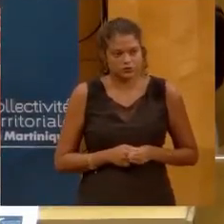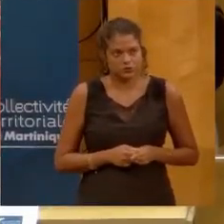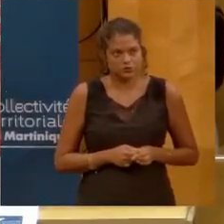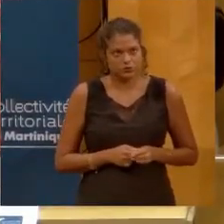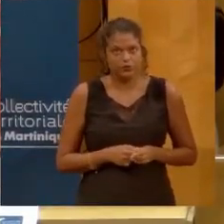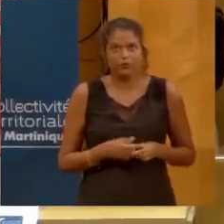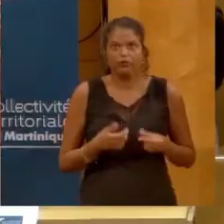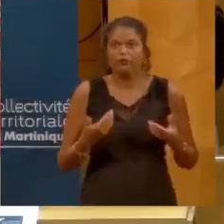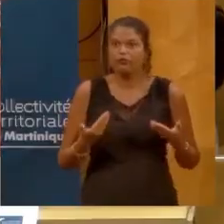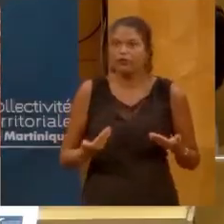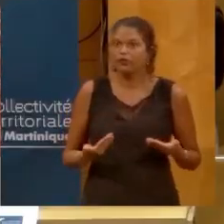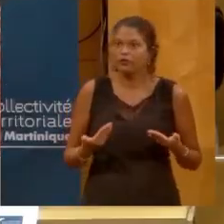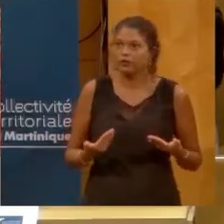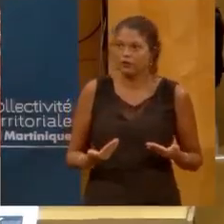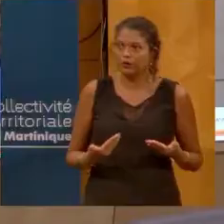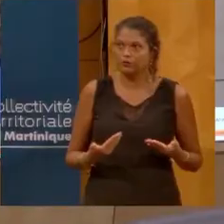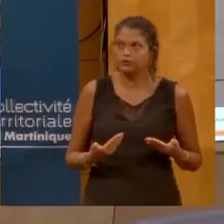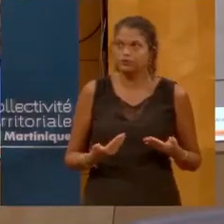Maintenant, il y a un autre aspect.